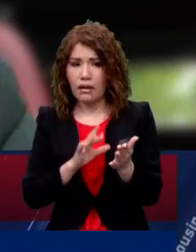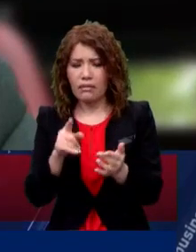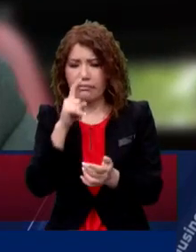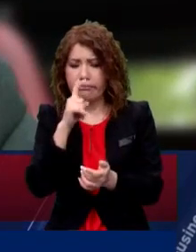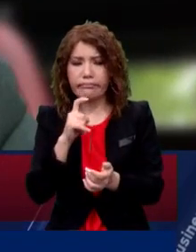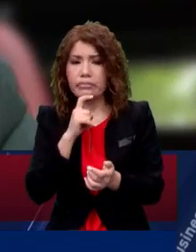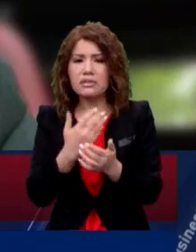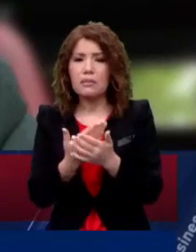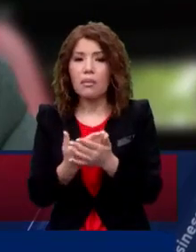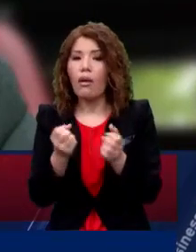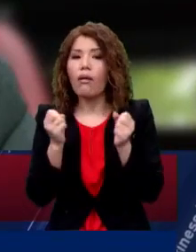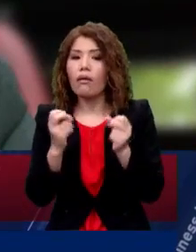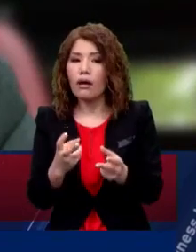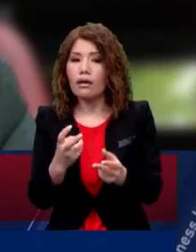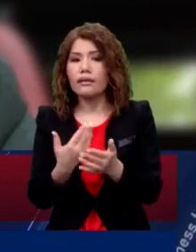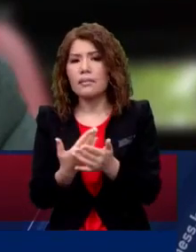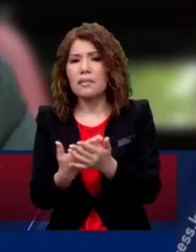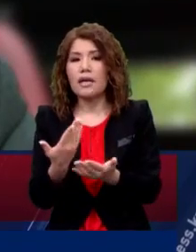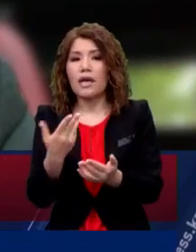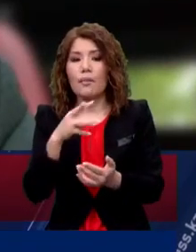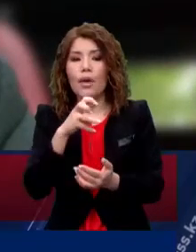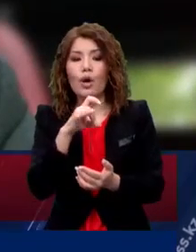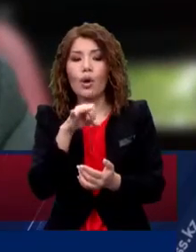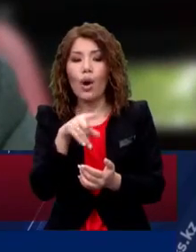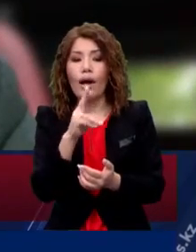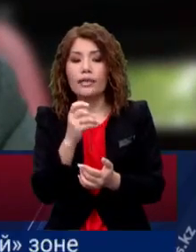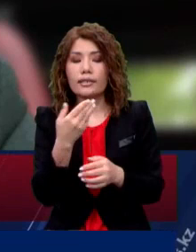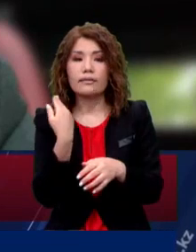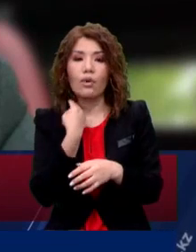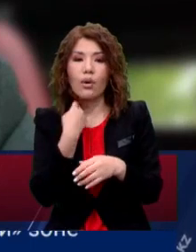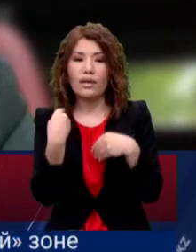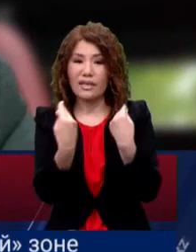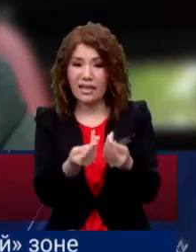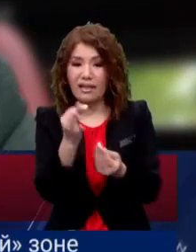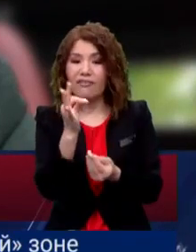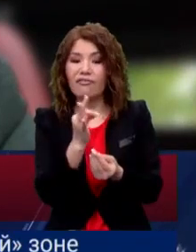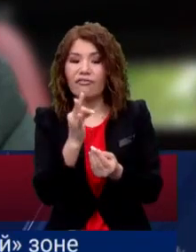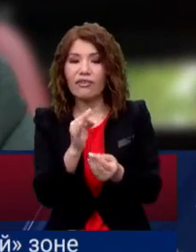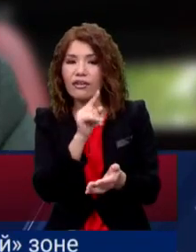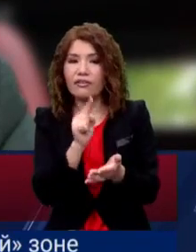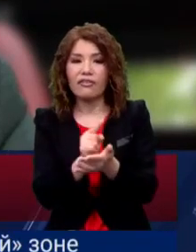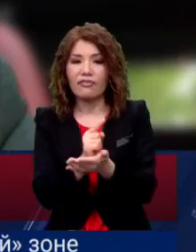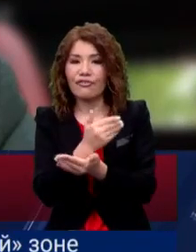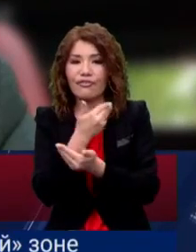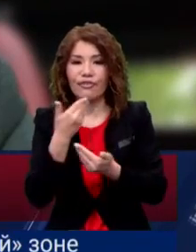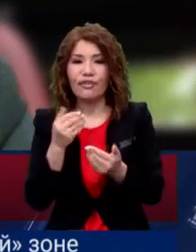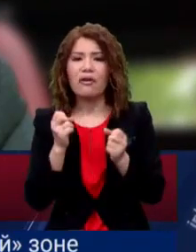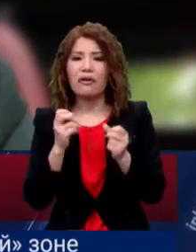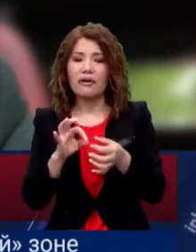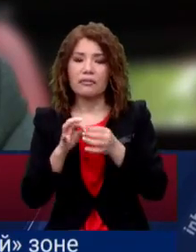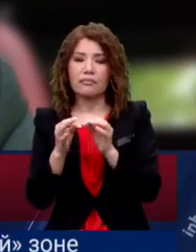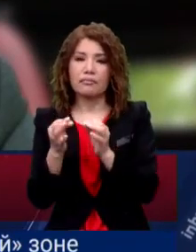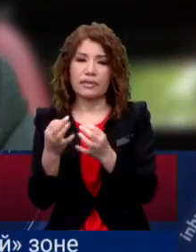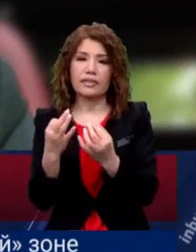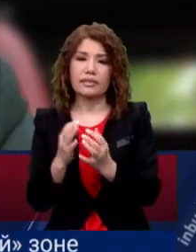екені де айтылған. Нақты қай жаға қалай, мысалы, микроқаржы ұйымына борыштық жүктеме коэффициентін есептеуді міндеттемейді деген екенсіздер. Осы жағын